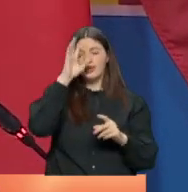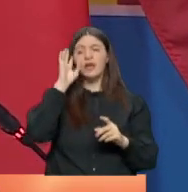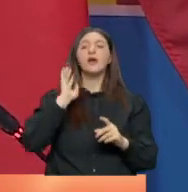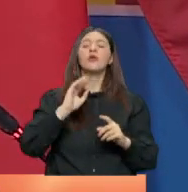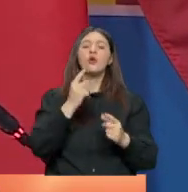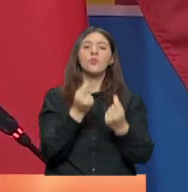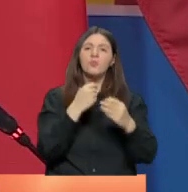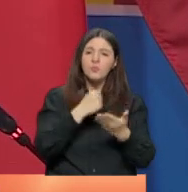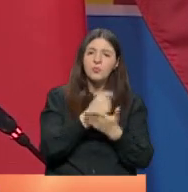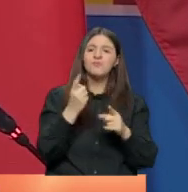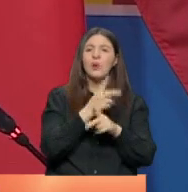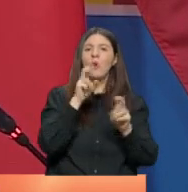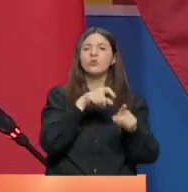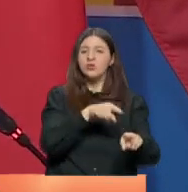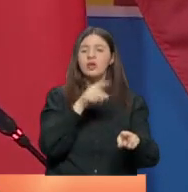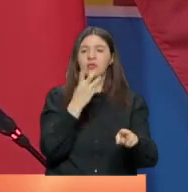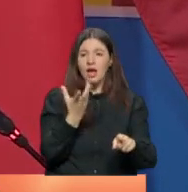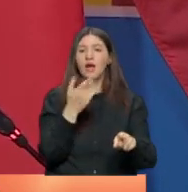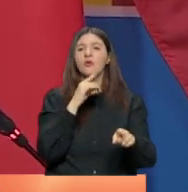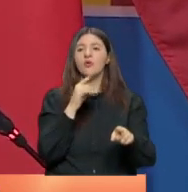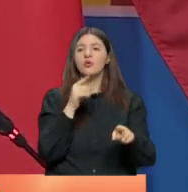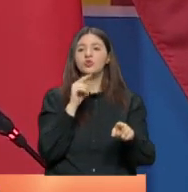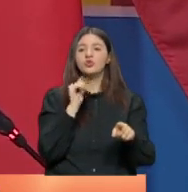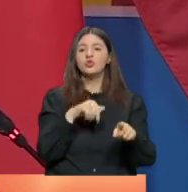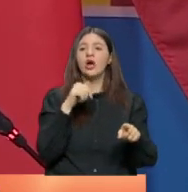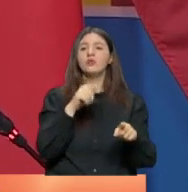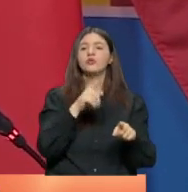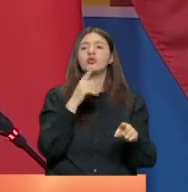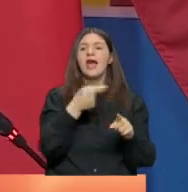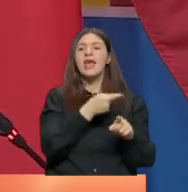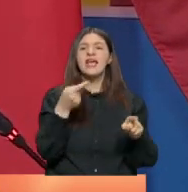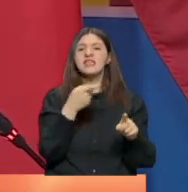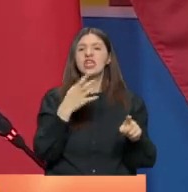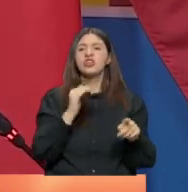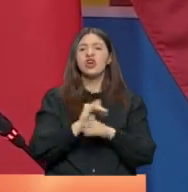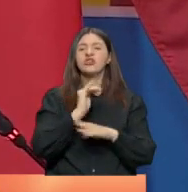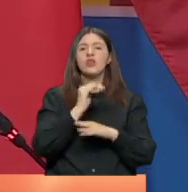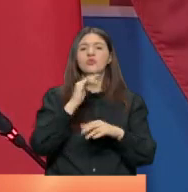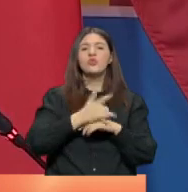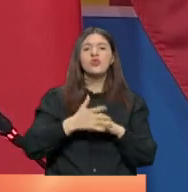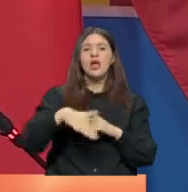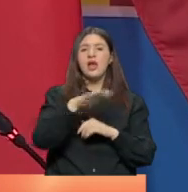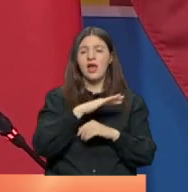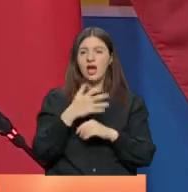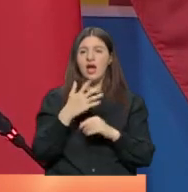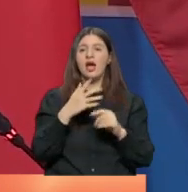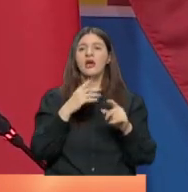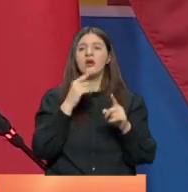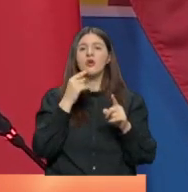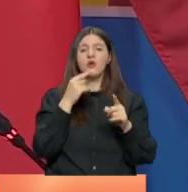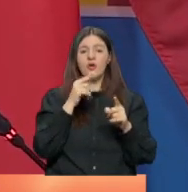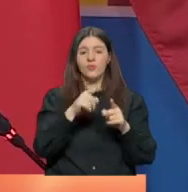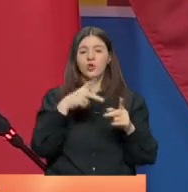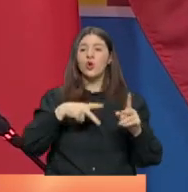hububat konusunda şu anda bunun yokluğunu çeken ülkelere açılan koridor